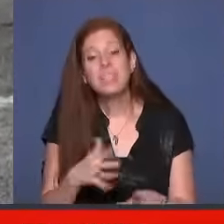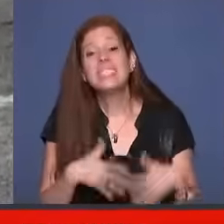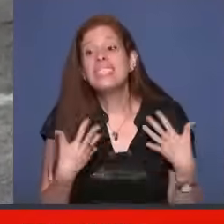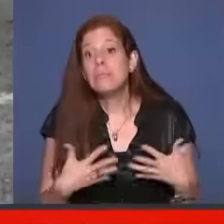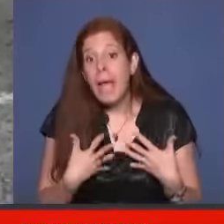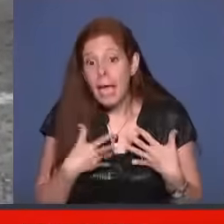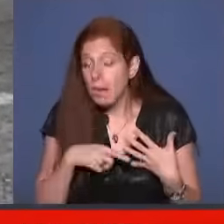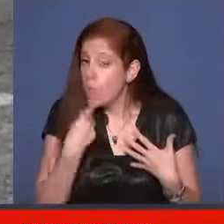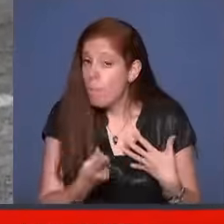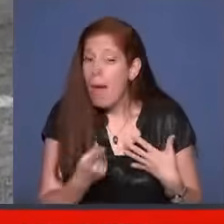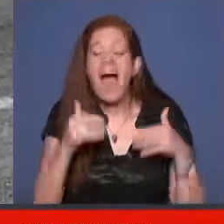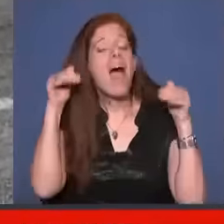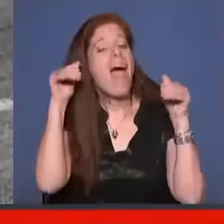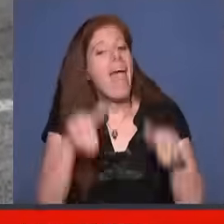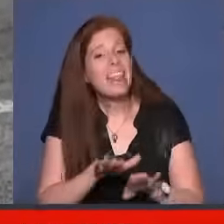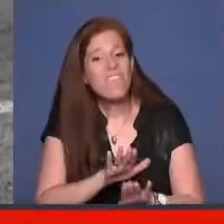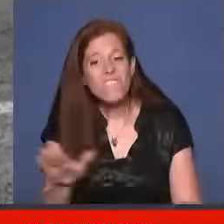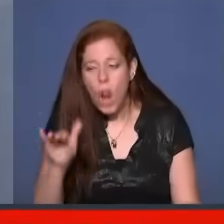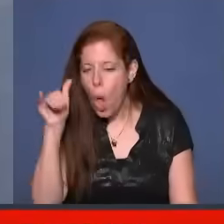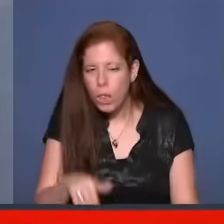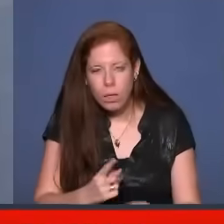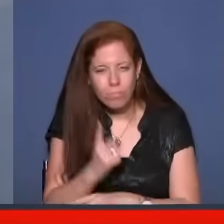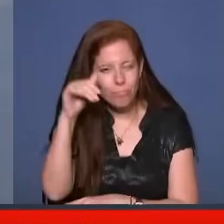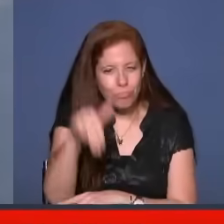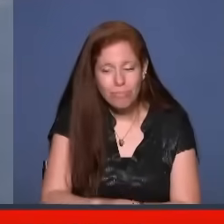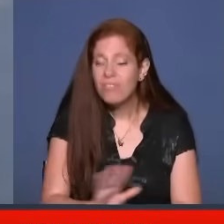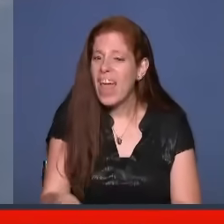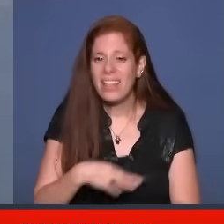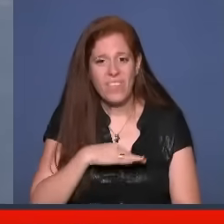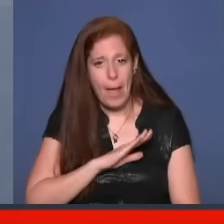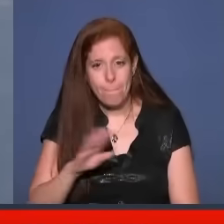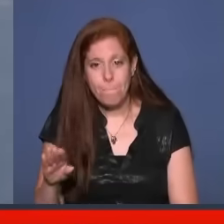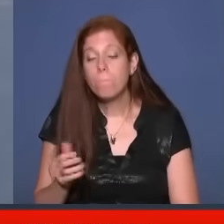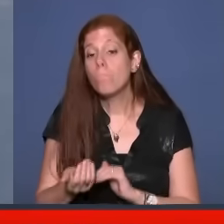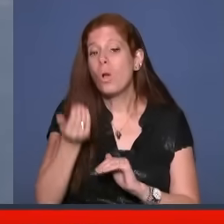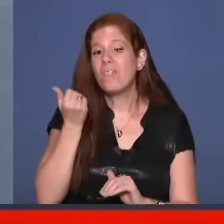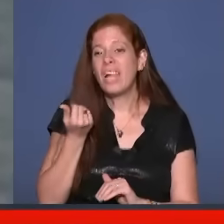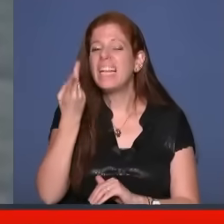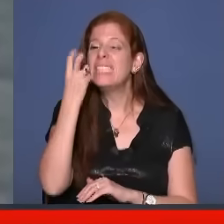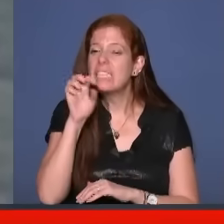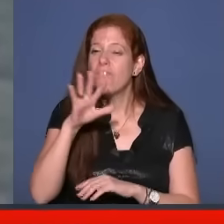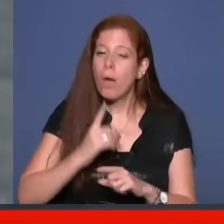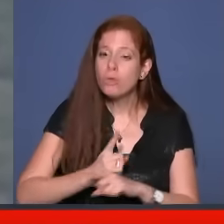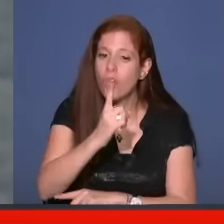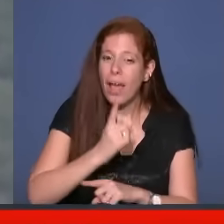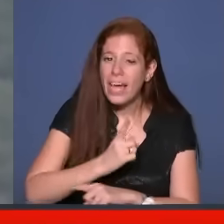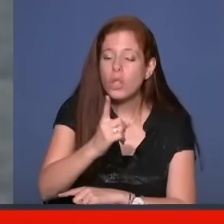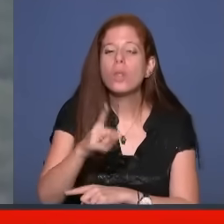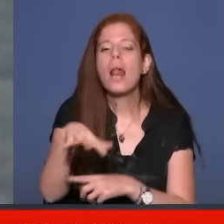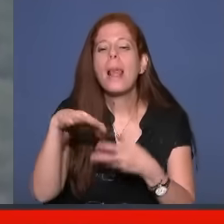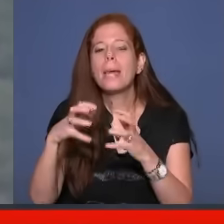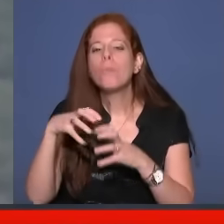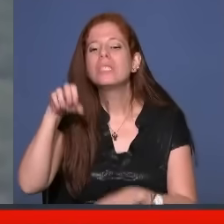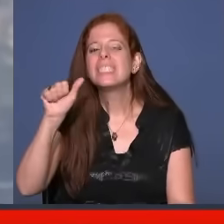לומר שאין נפילות, אין נפגעים. עוד קודם, מטח של 25 רקטות שנורה לעבר קיבוץ ססה ומושב